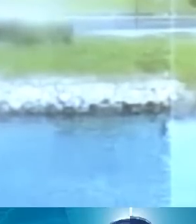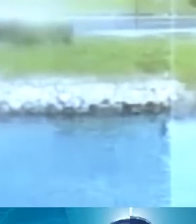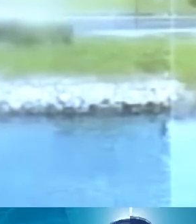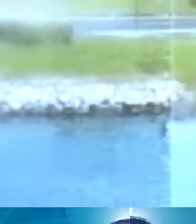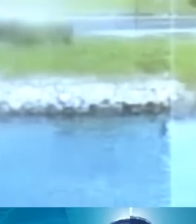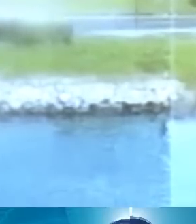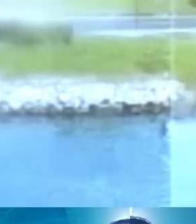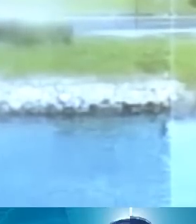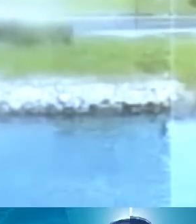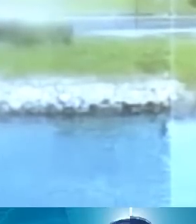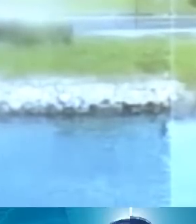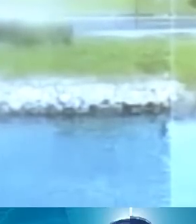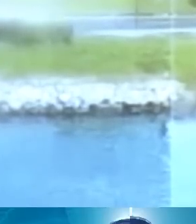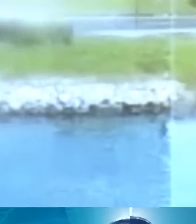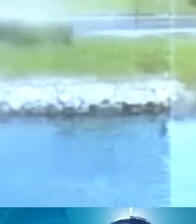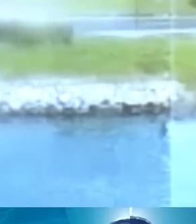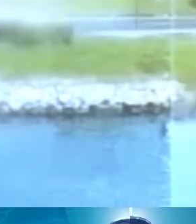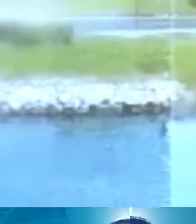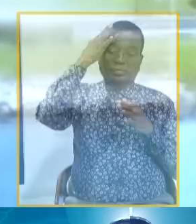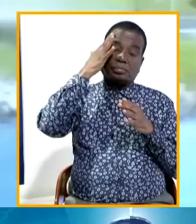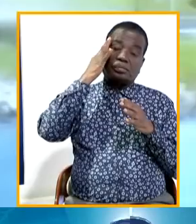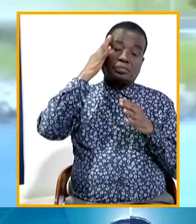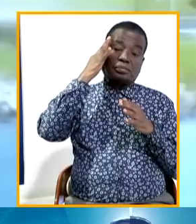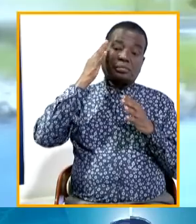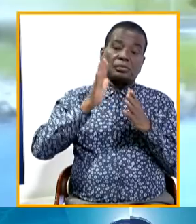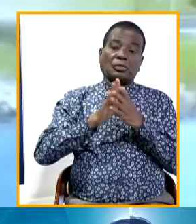du projet de loi de révision de la loi numéro